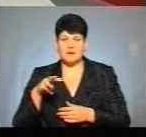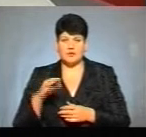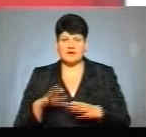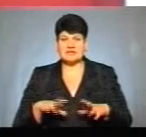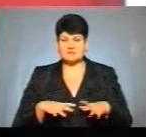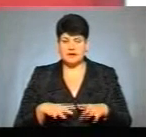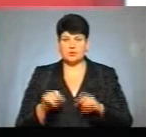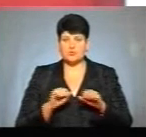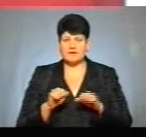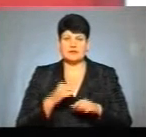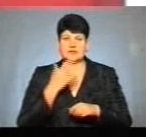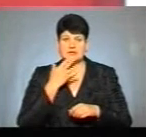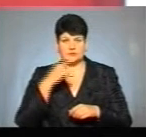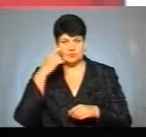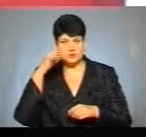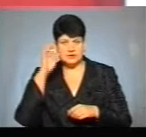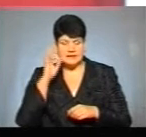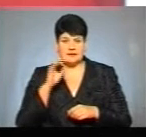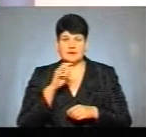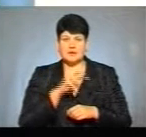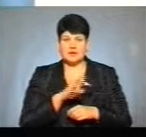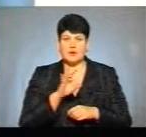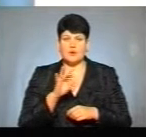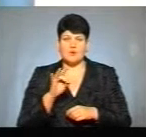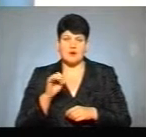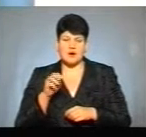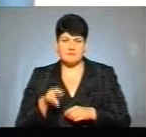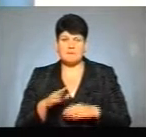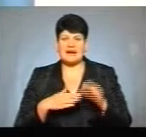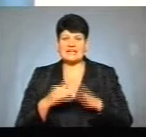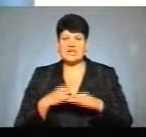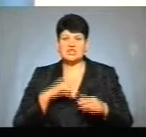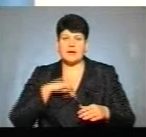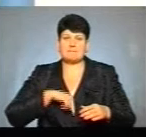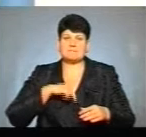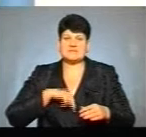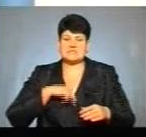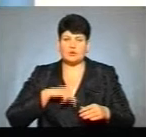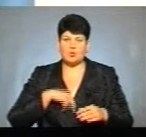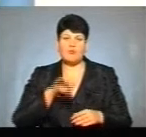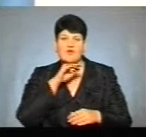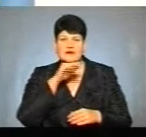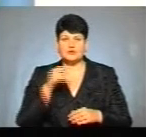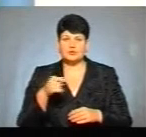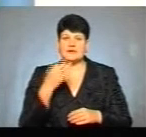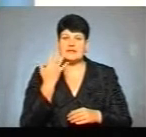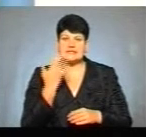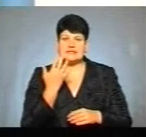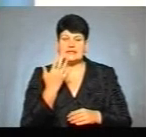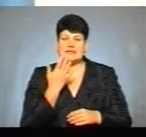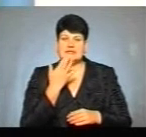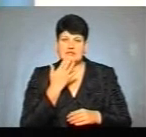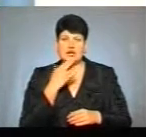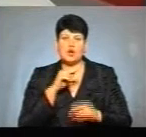управління обласної поліції, та Марина Ораб, практичний психолог, доктор психологічних наук, професор Тернопільського національного